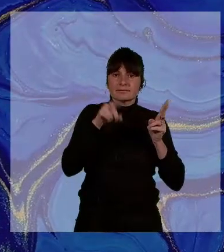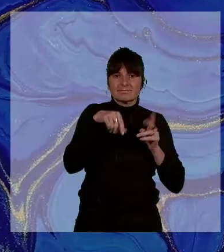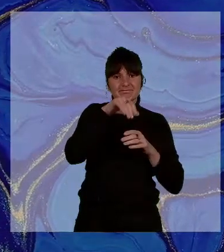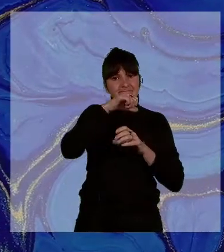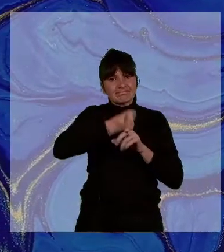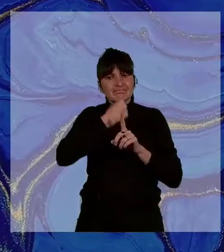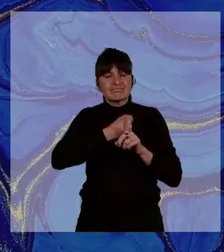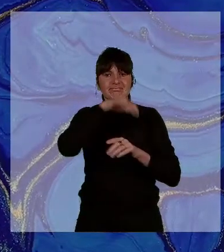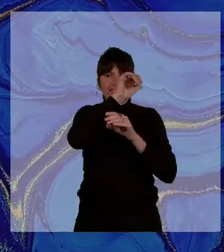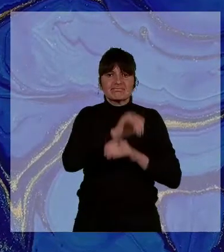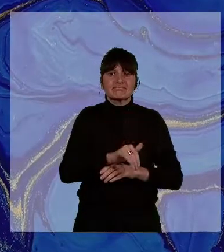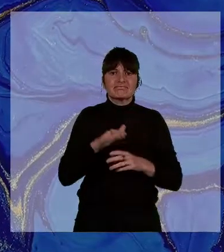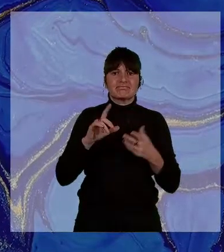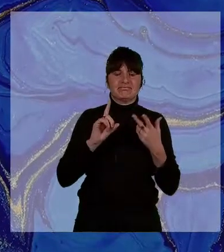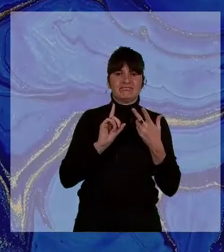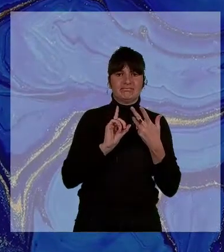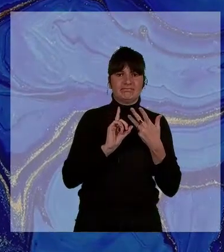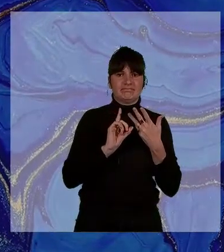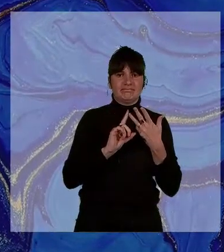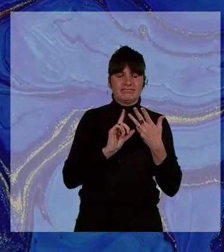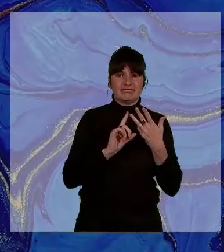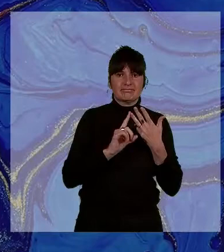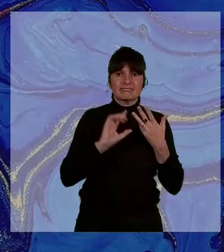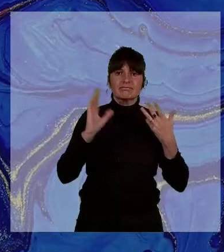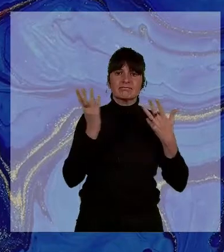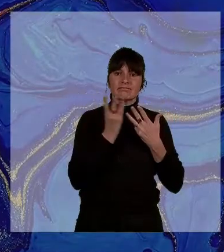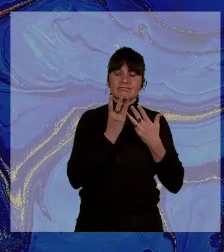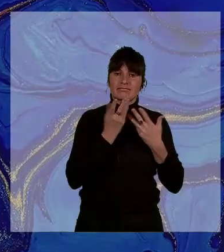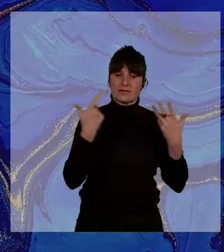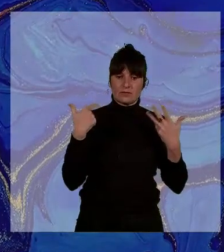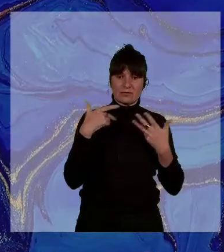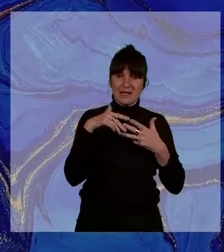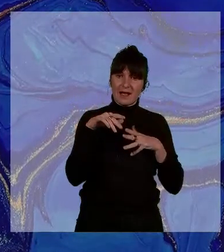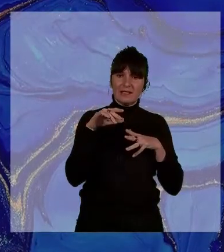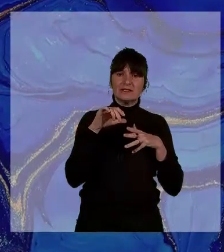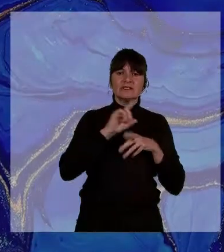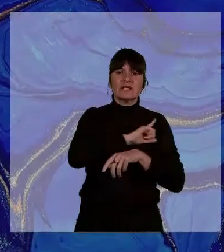propre doit être mise sur le devant de la scène.